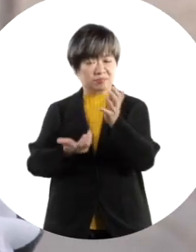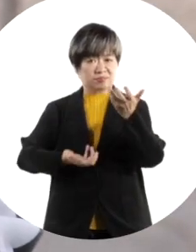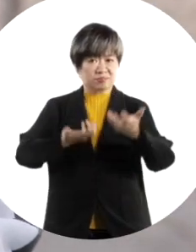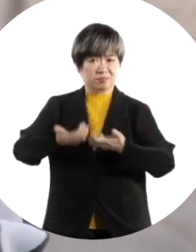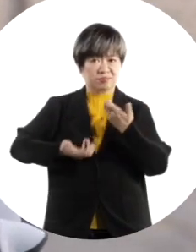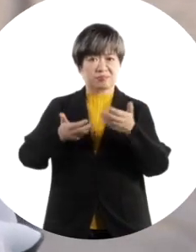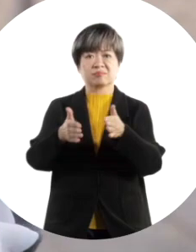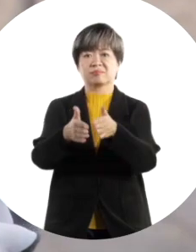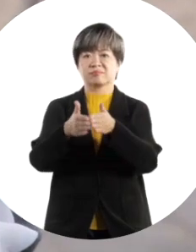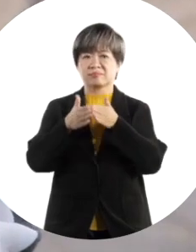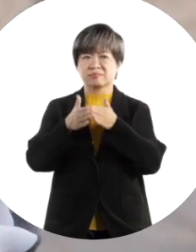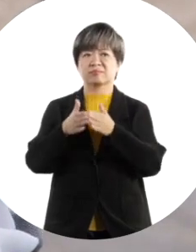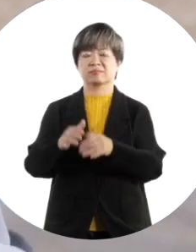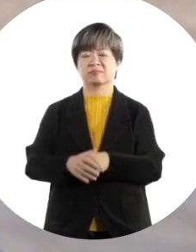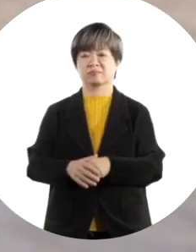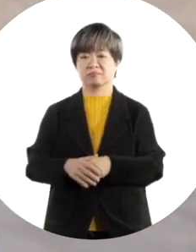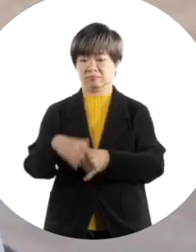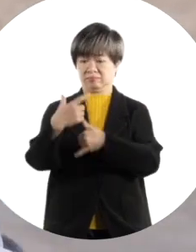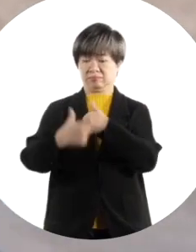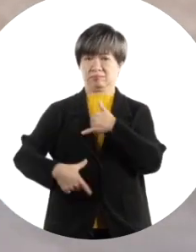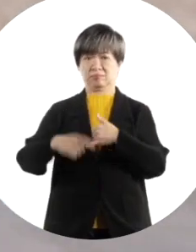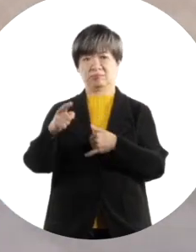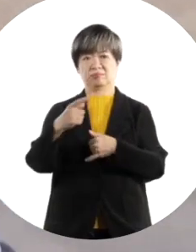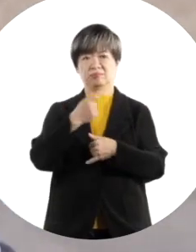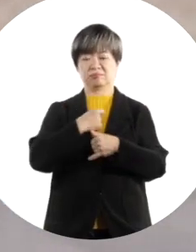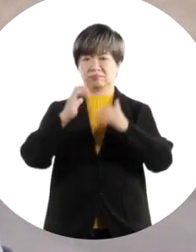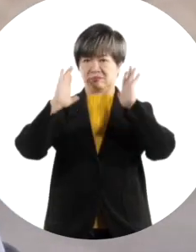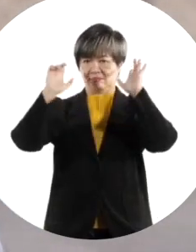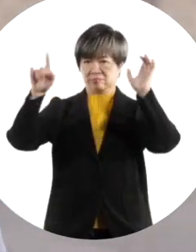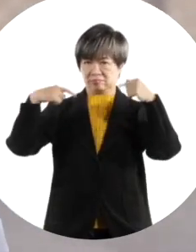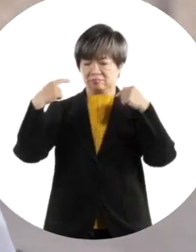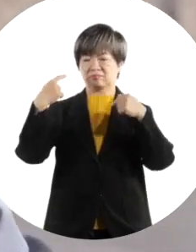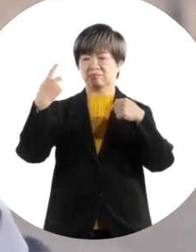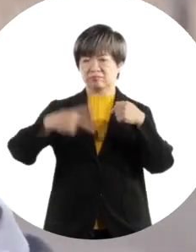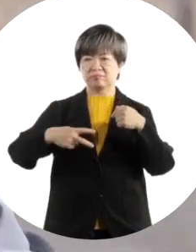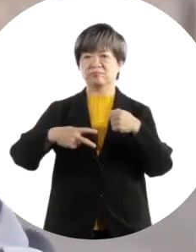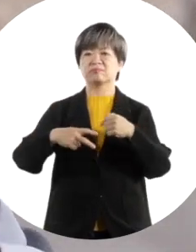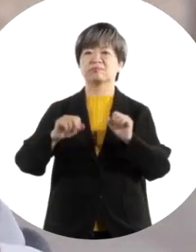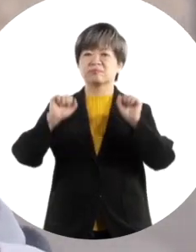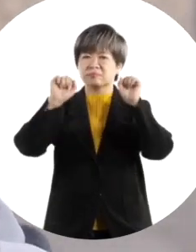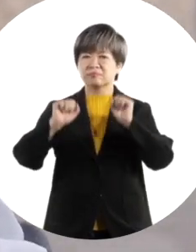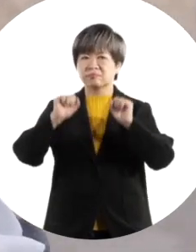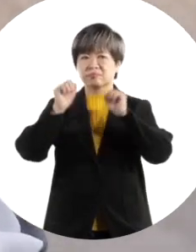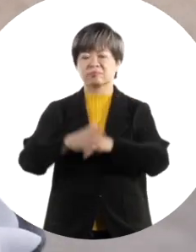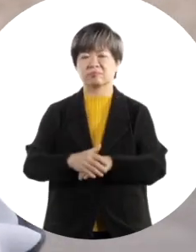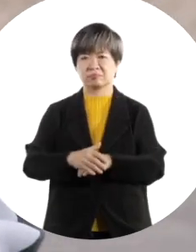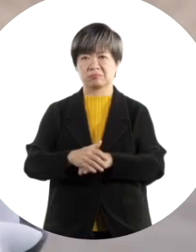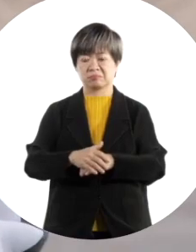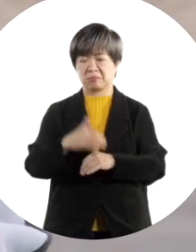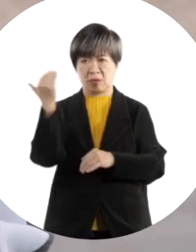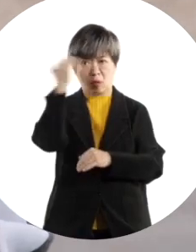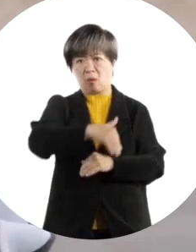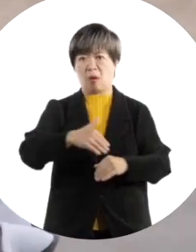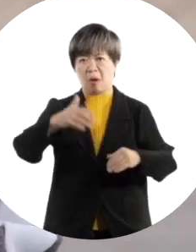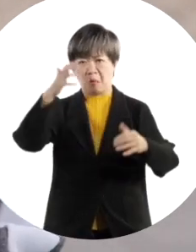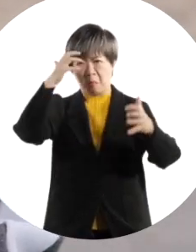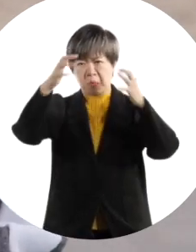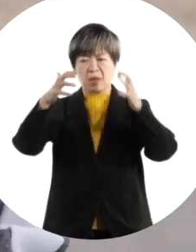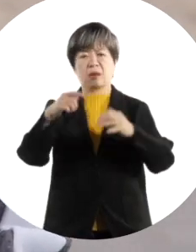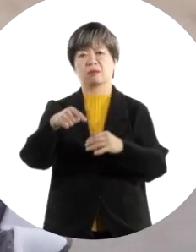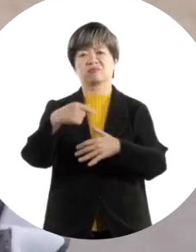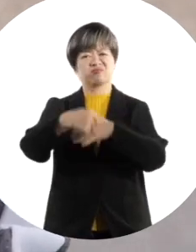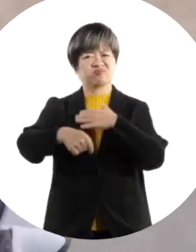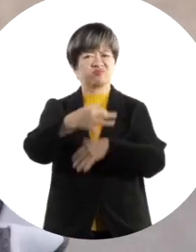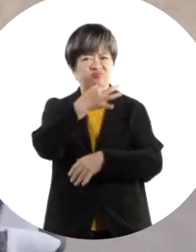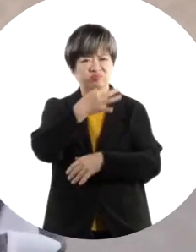先做暖身运动，让自己的身体达到正常的状况再运动，不要突然且过于激烈，以免